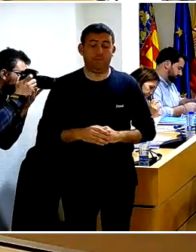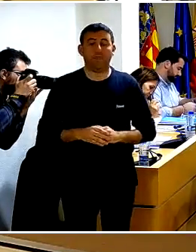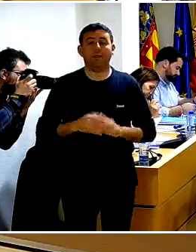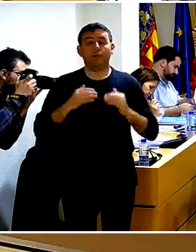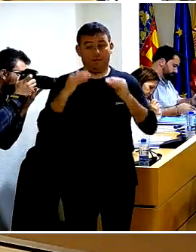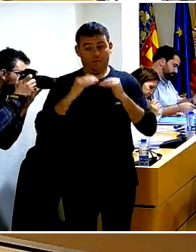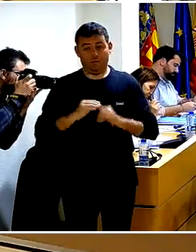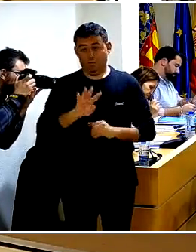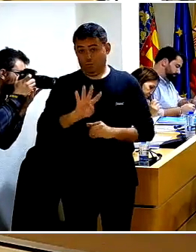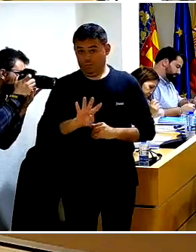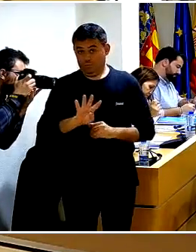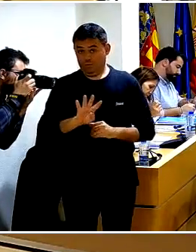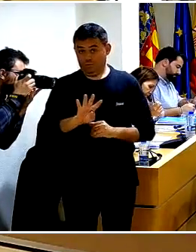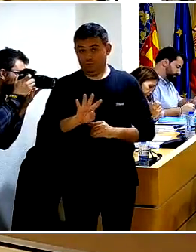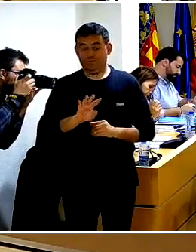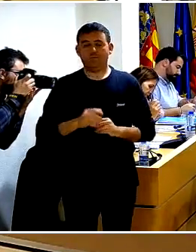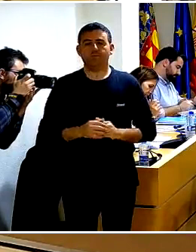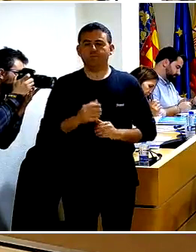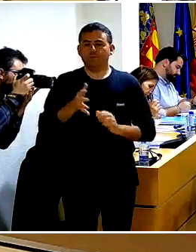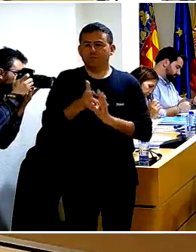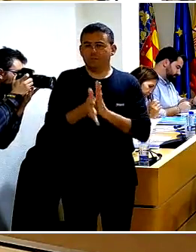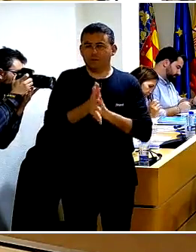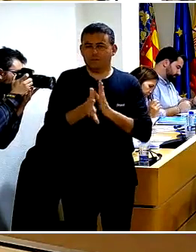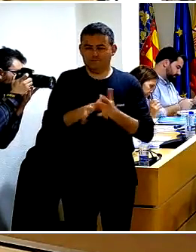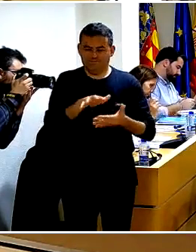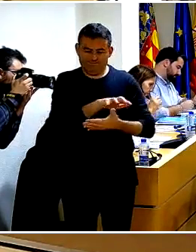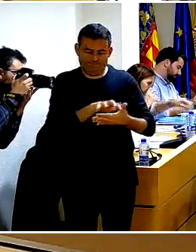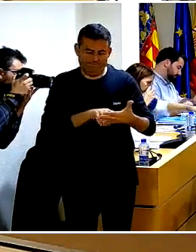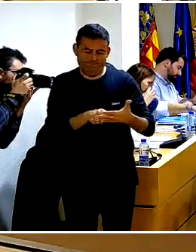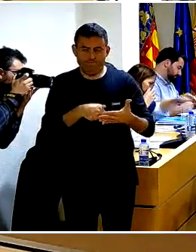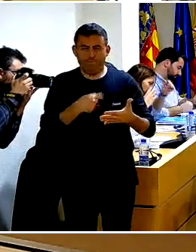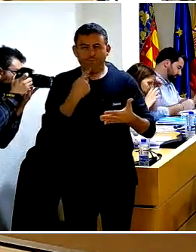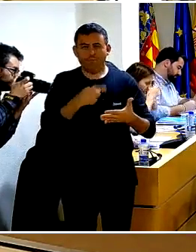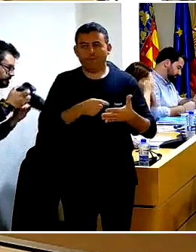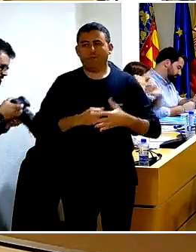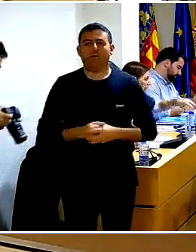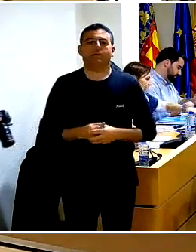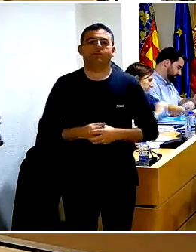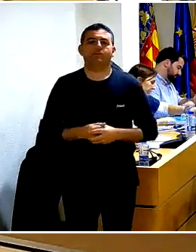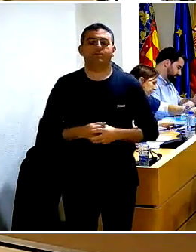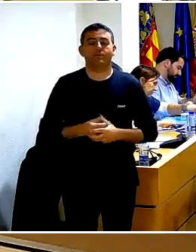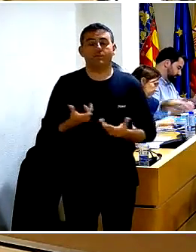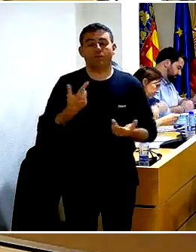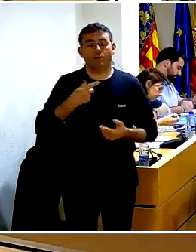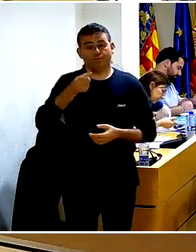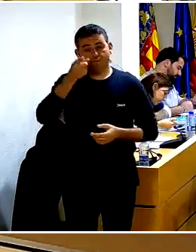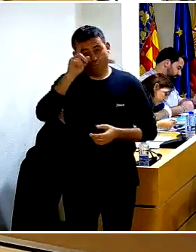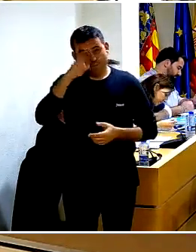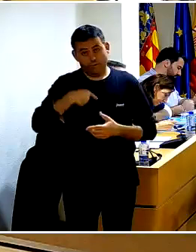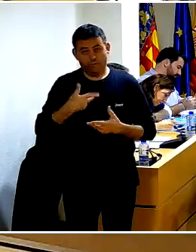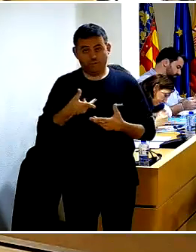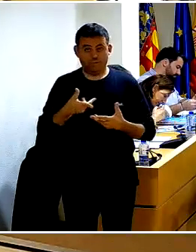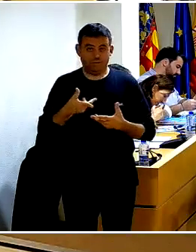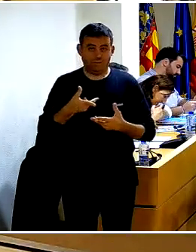l'informe se destaca que s'ha adequat el número i ubicació de les places de conserges notificadors i